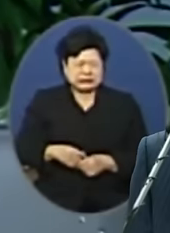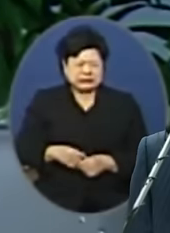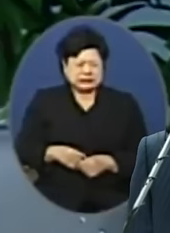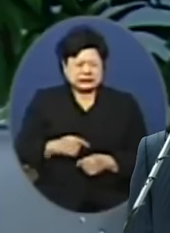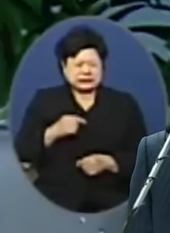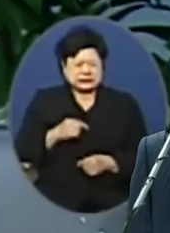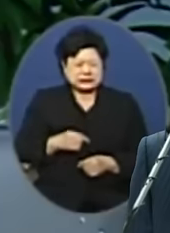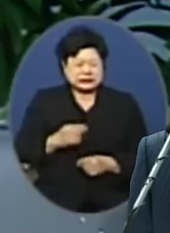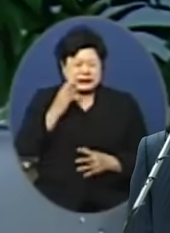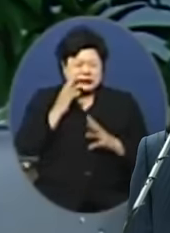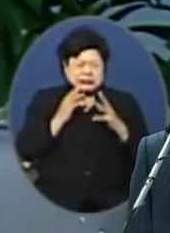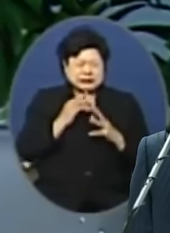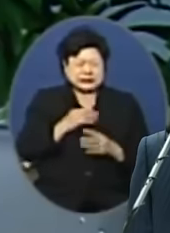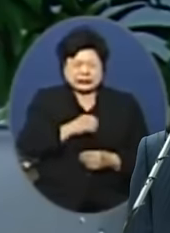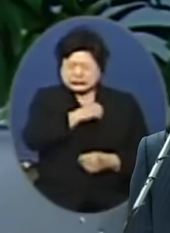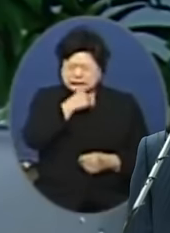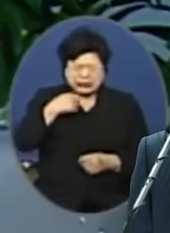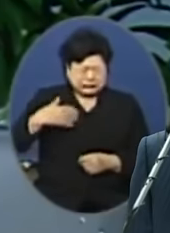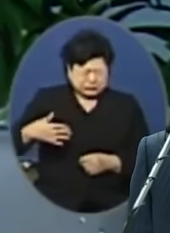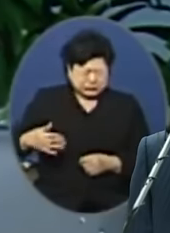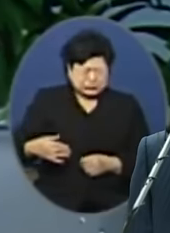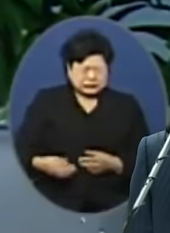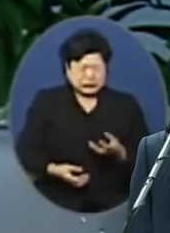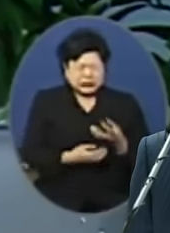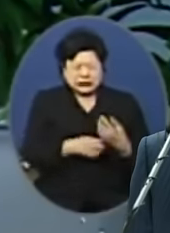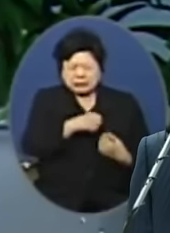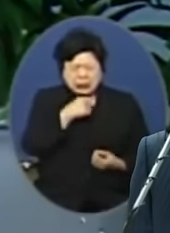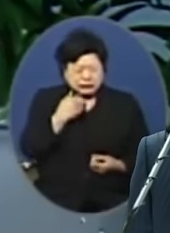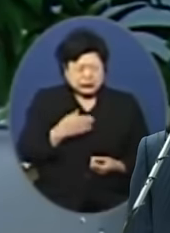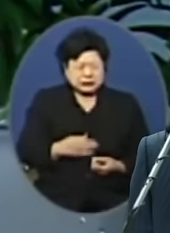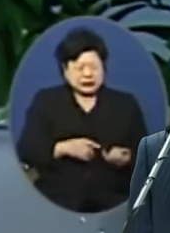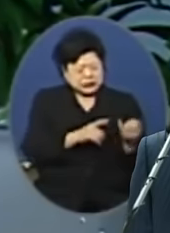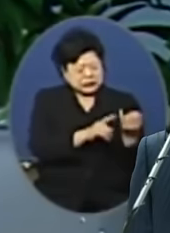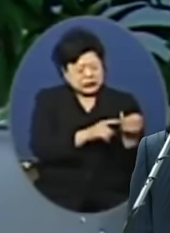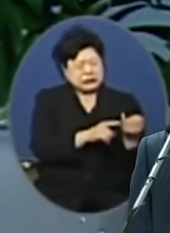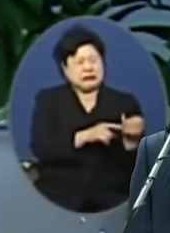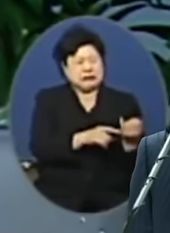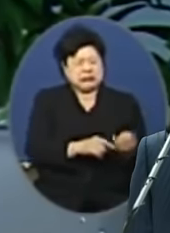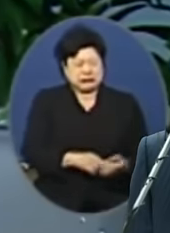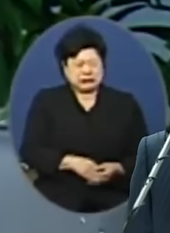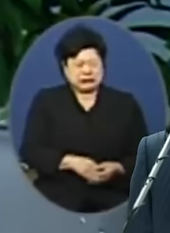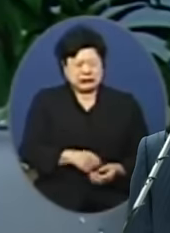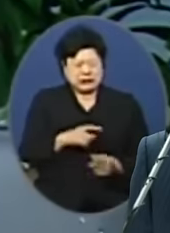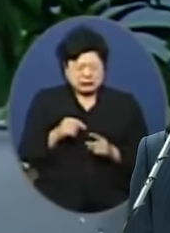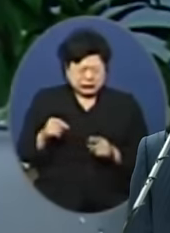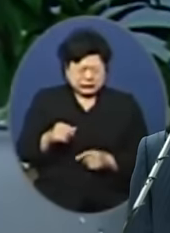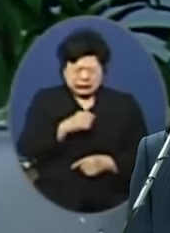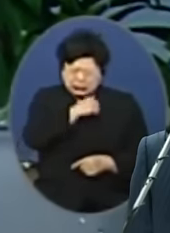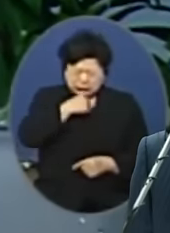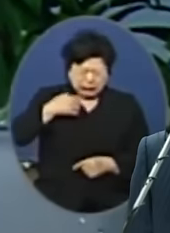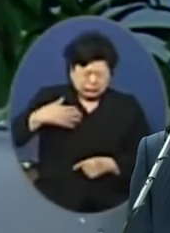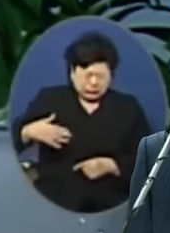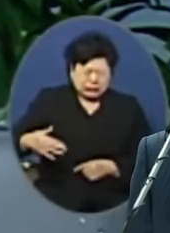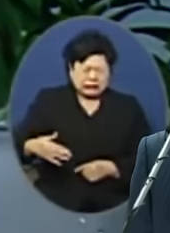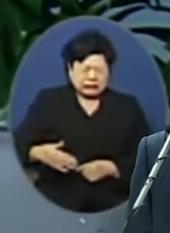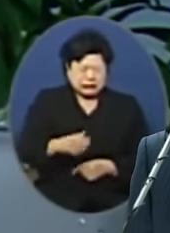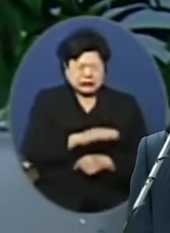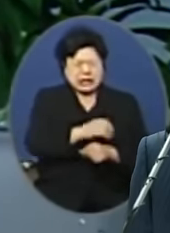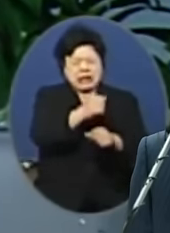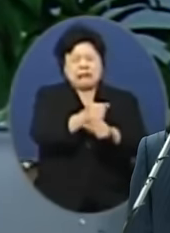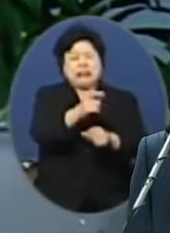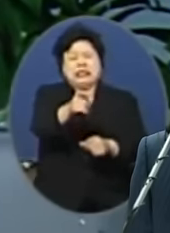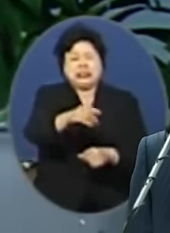김치가 맛이 없고 장찌개가 맛이 없어서 아유 반찬 좀 잘